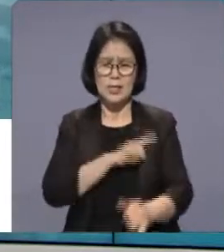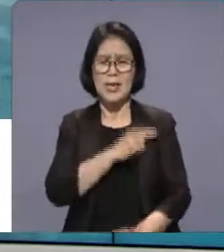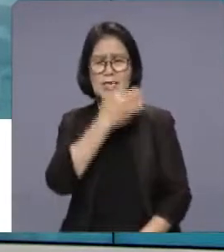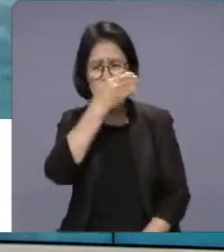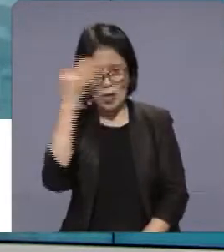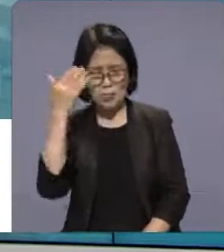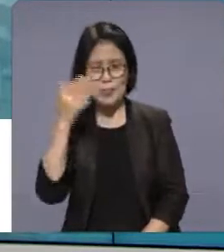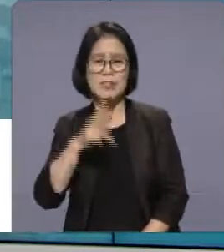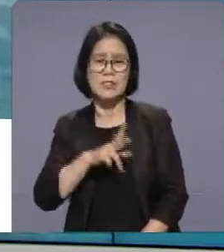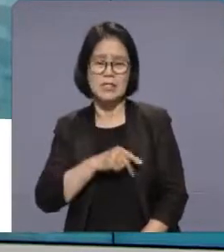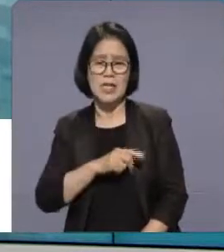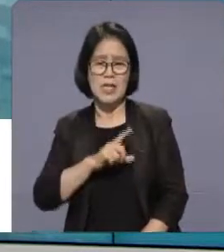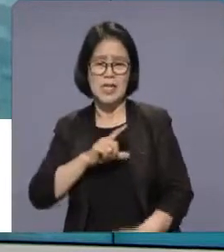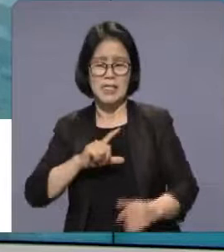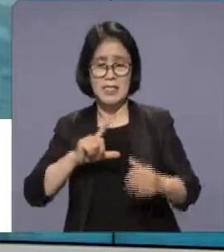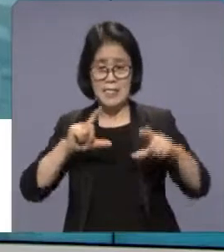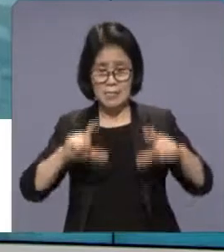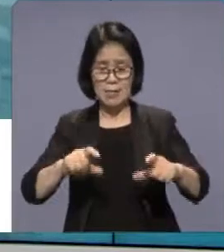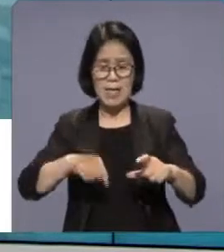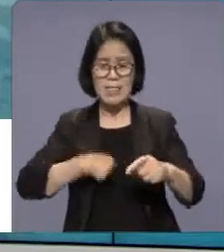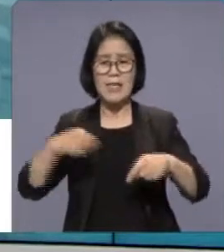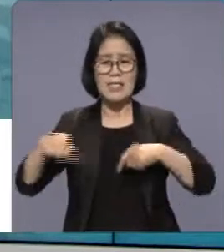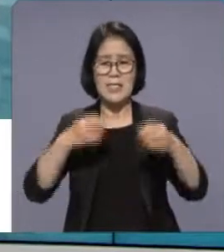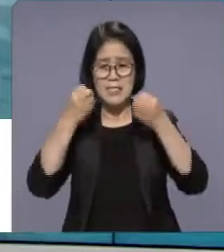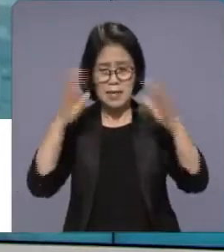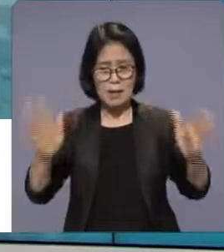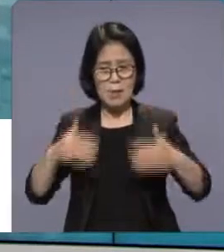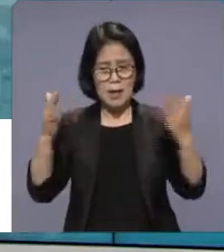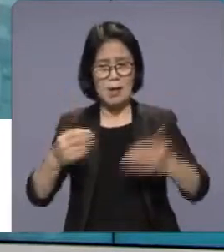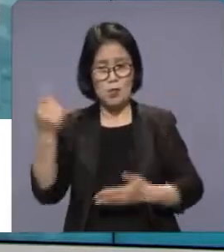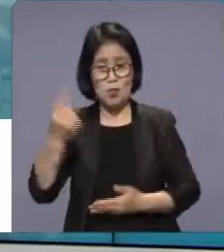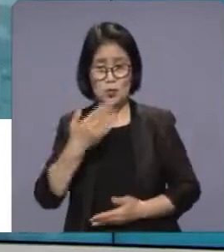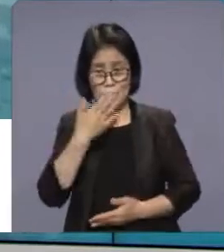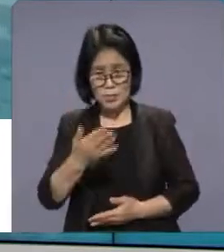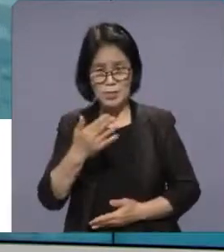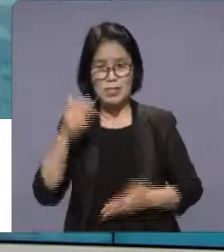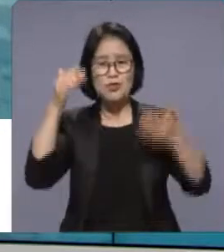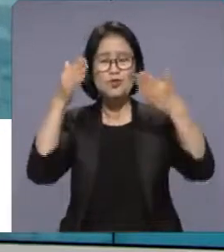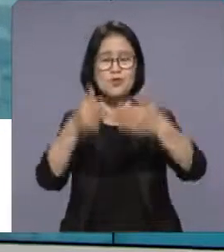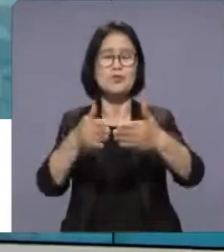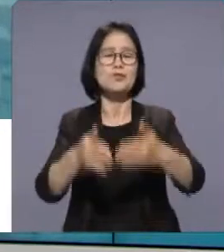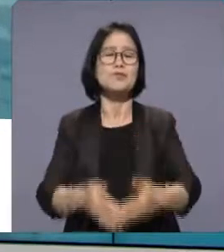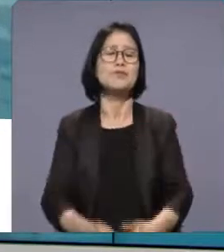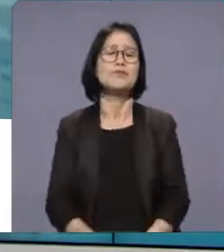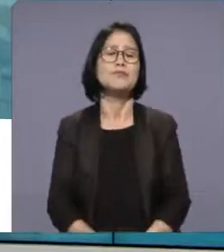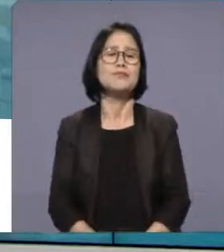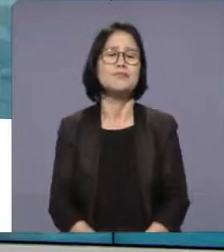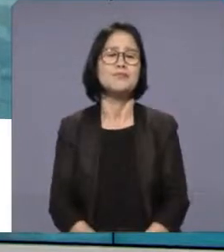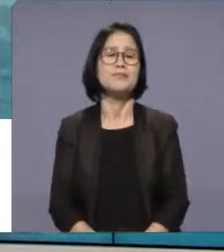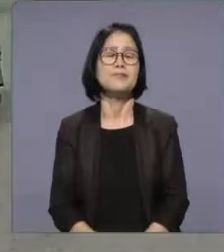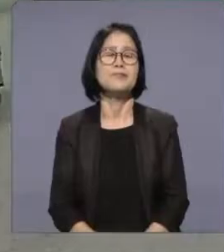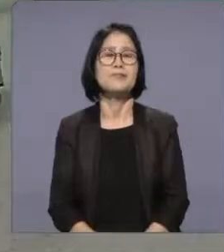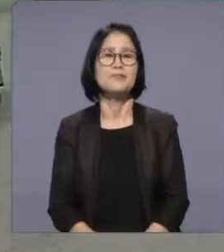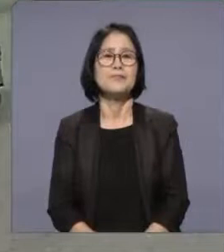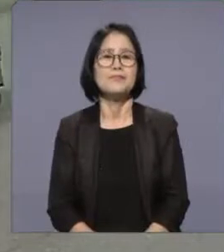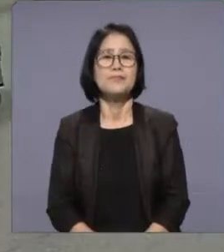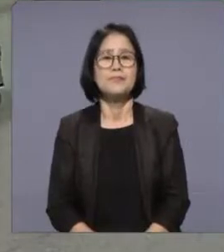젊은 의회로 지방자치의 새바람을 불러올지 주목됩니다. 이정현 기자입니다.